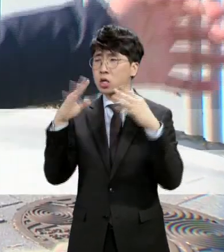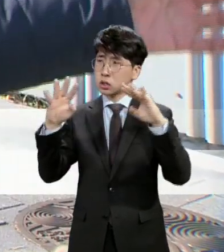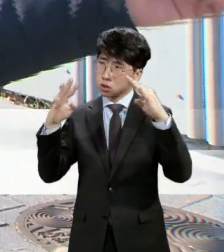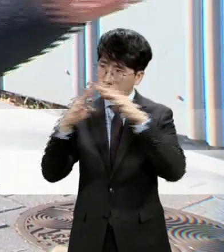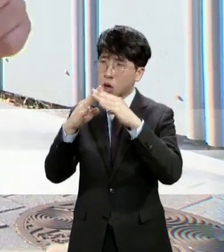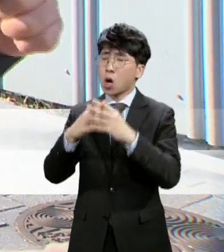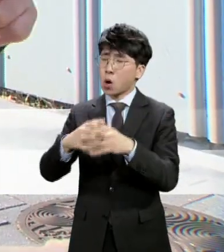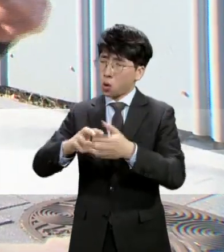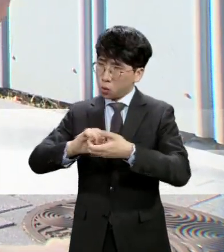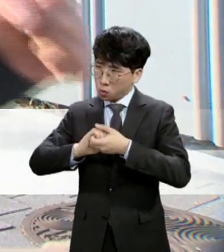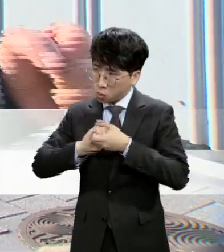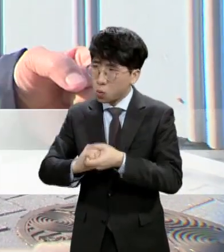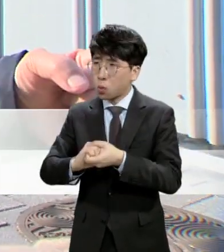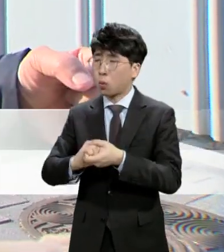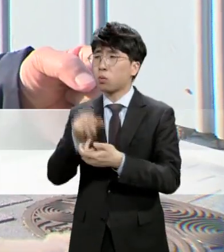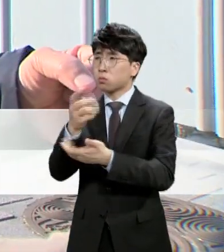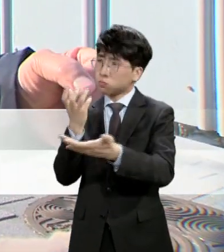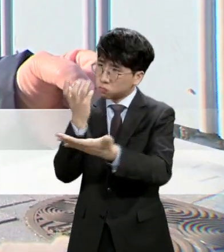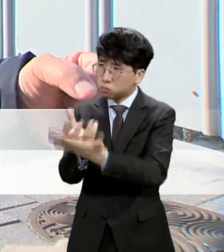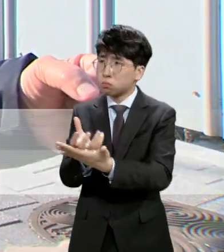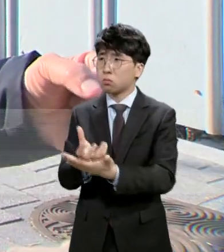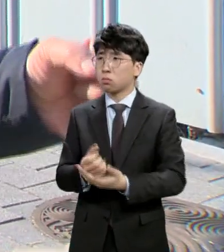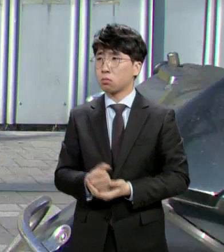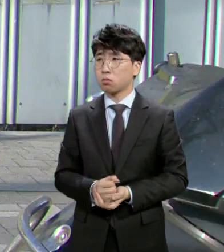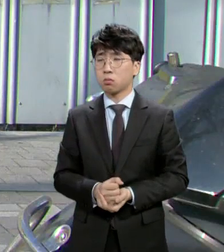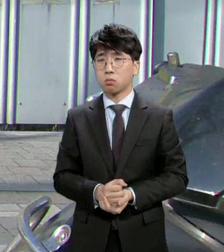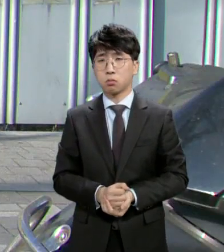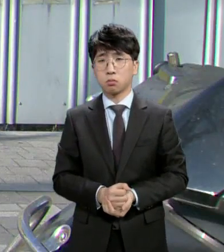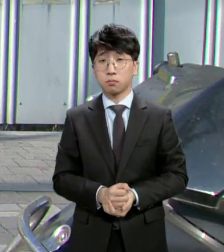조건으로 여기 허가를 내주고 그랬는데.